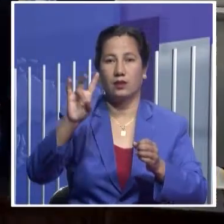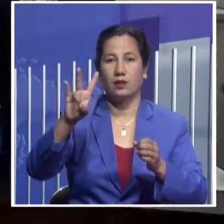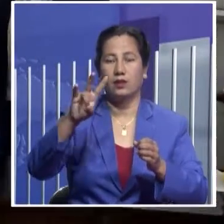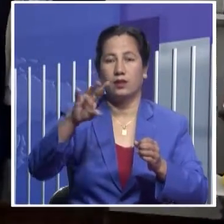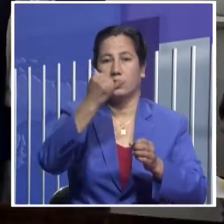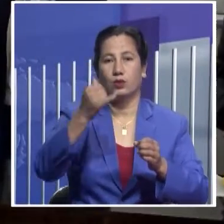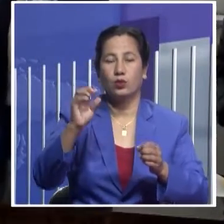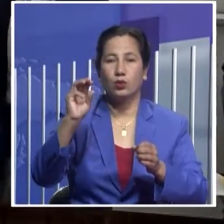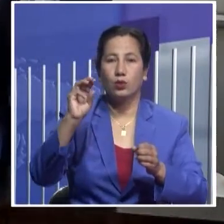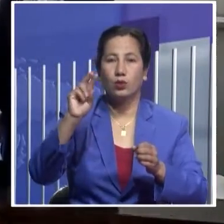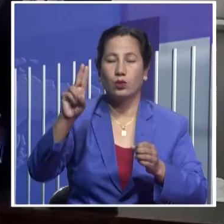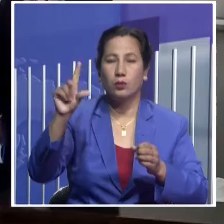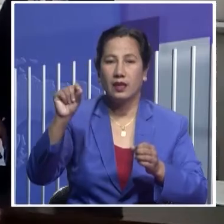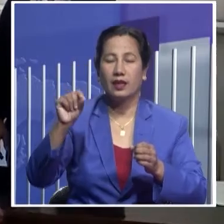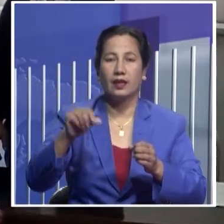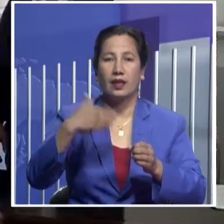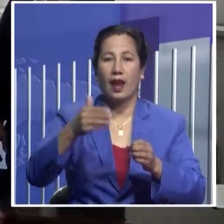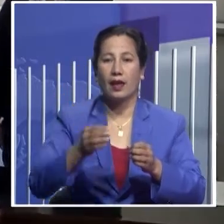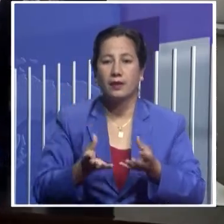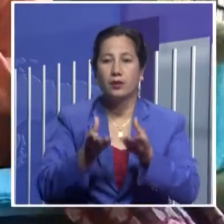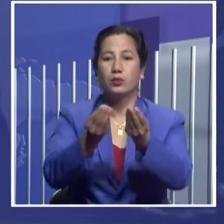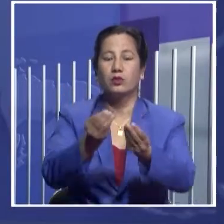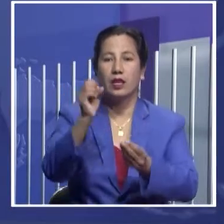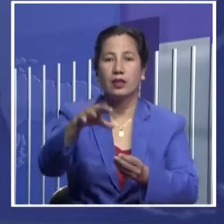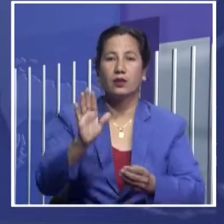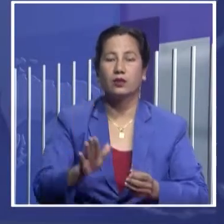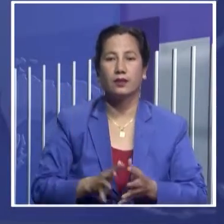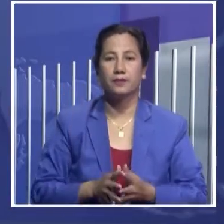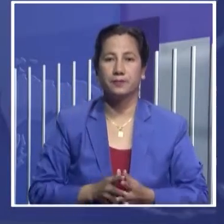बोहरालाई उत्कृष्ट कृषक पुरस्कार प्रदान गरिएको छ।